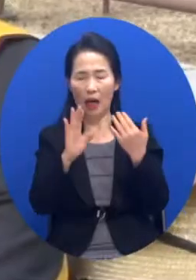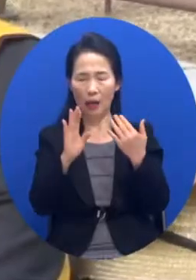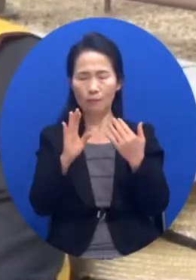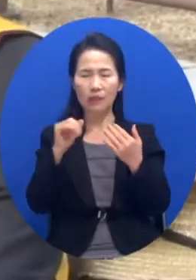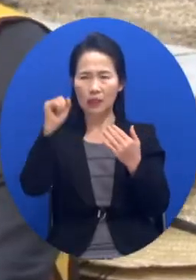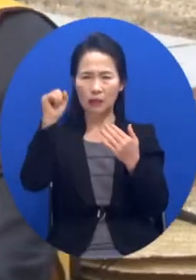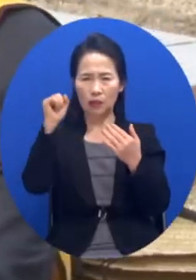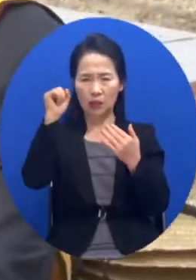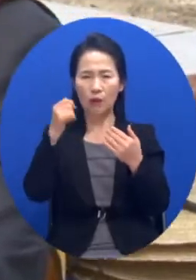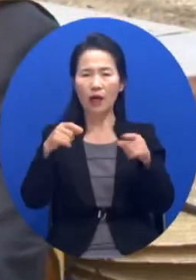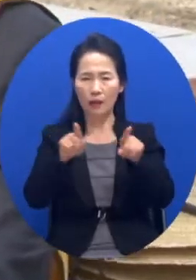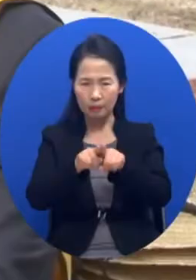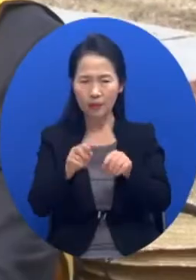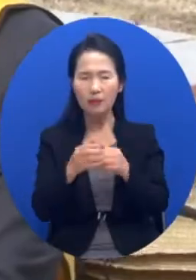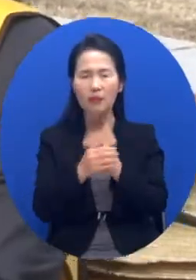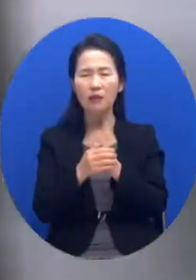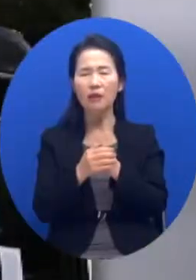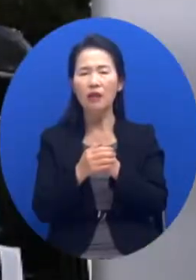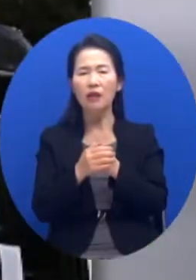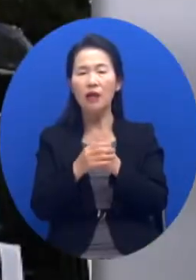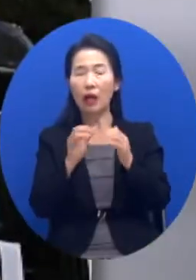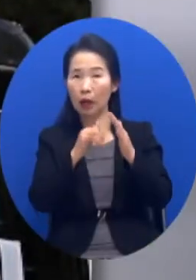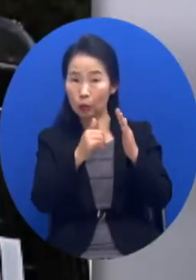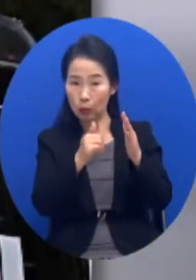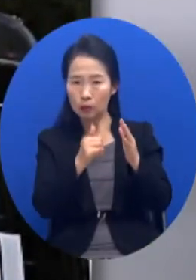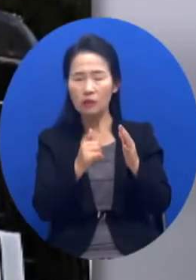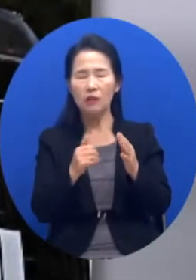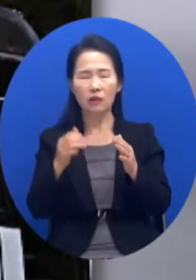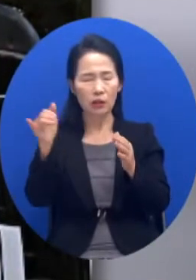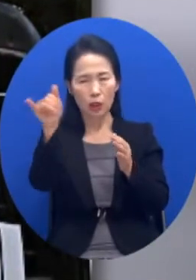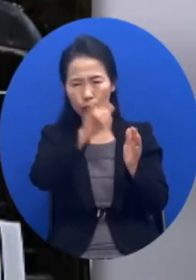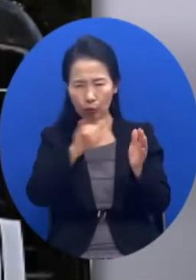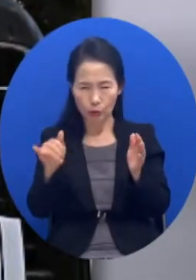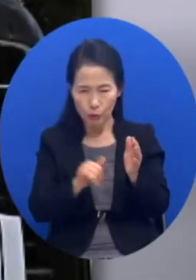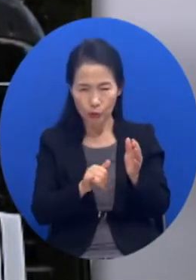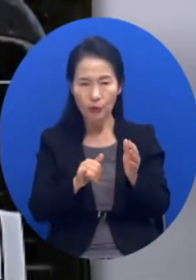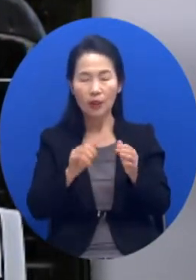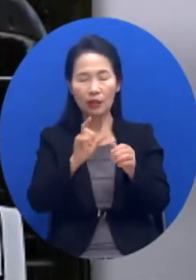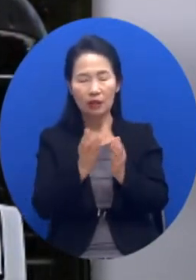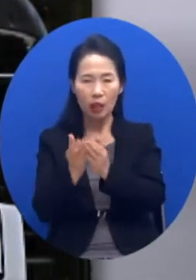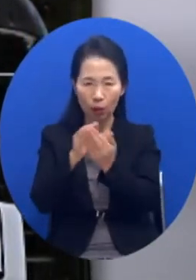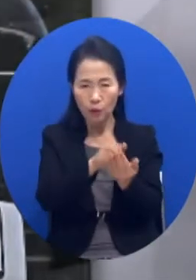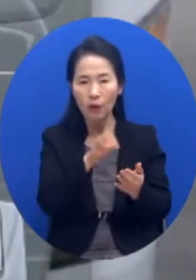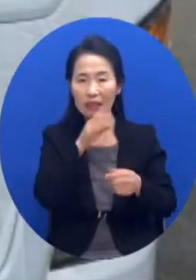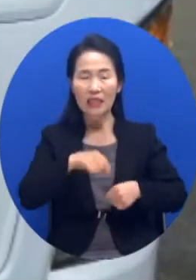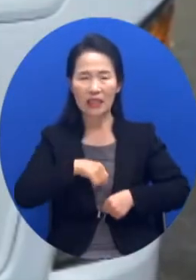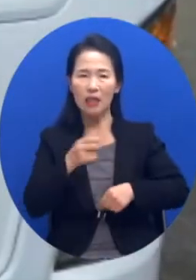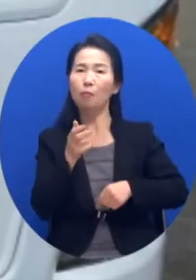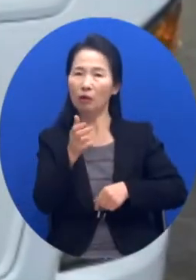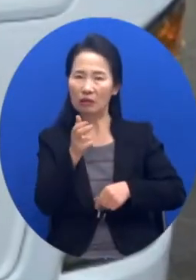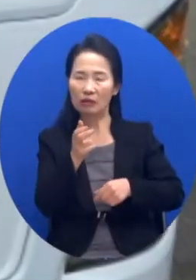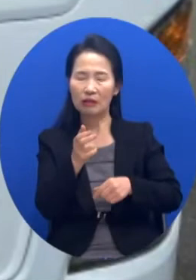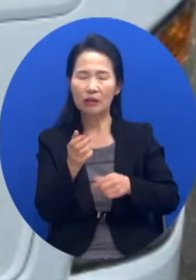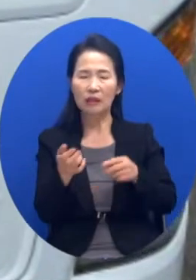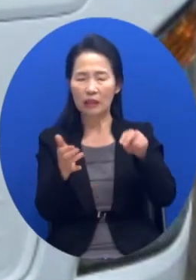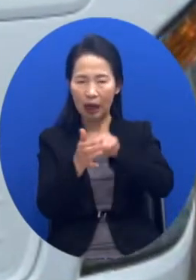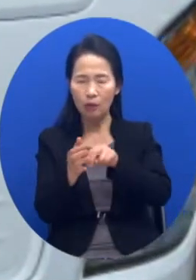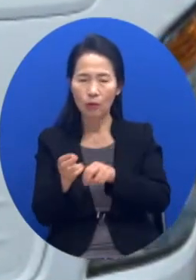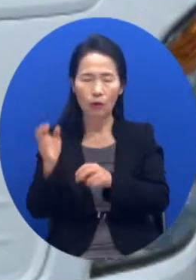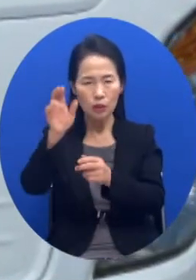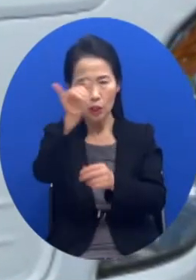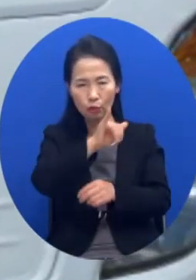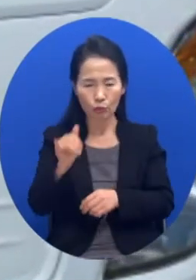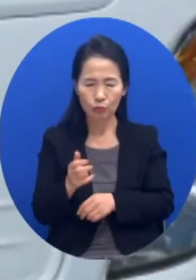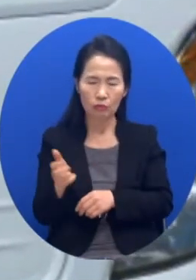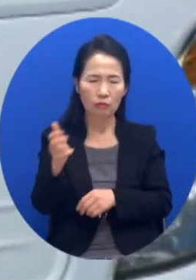함께 유가족들은 세월호 진실버스를 타고 전국을 돌며 시민들의 지지를 호소하고 있습니다. 이들의 요청은 사회적